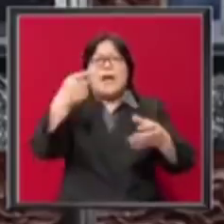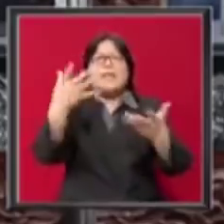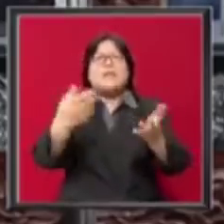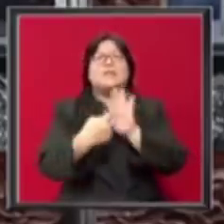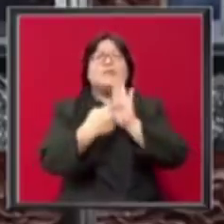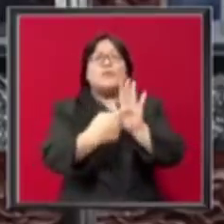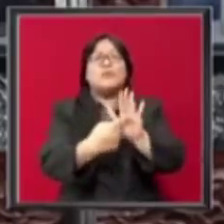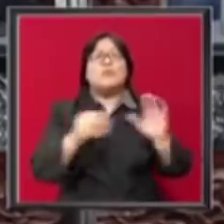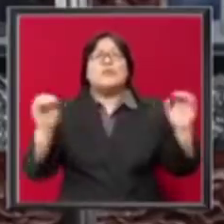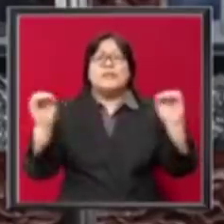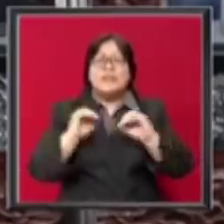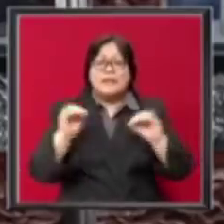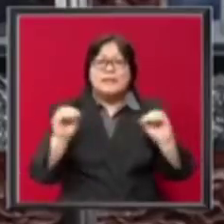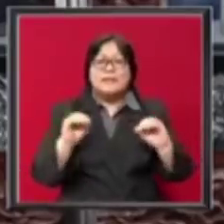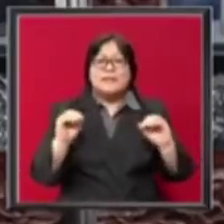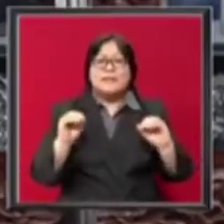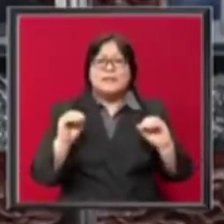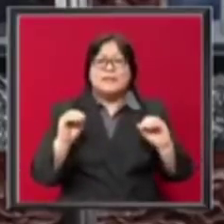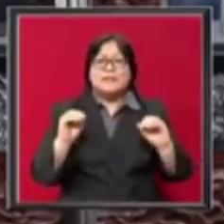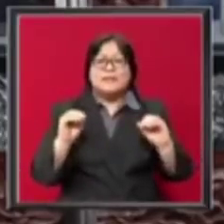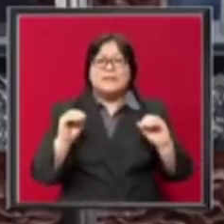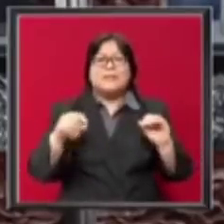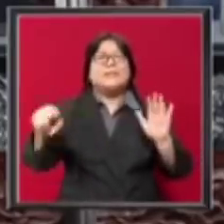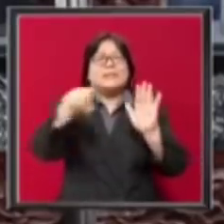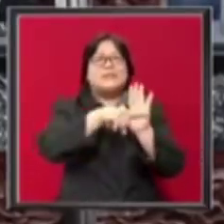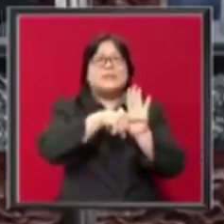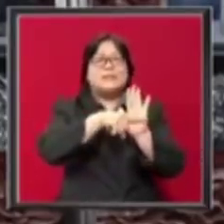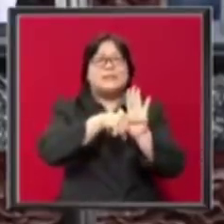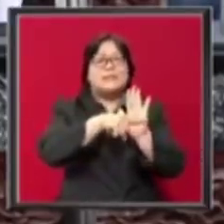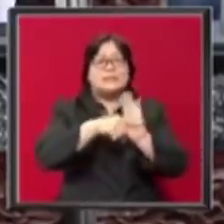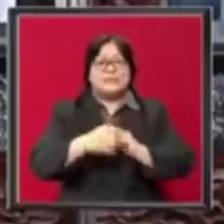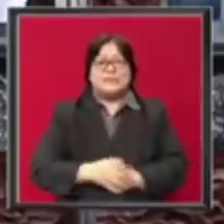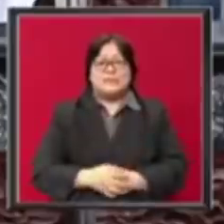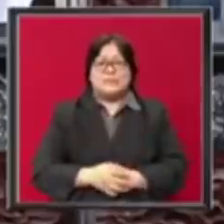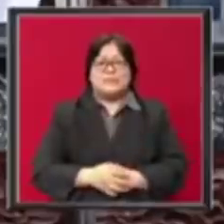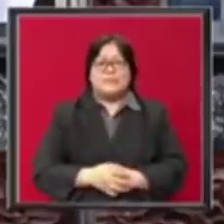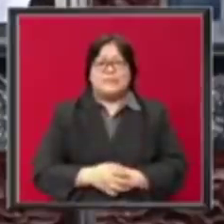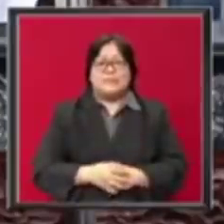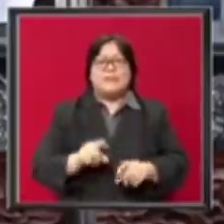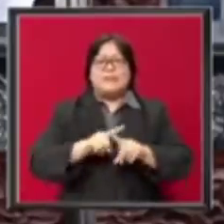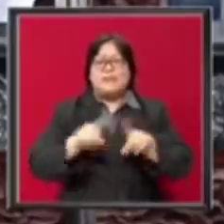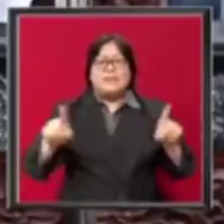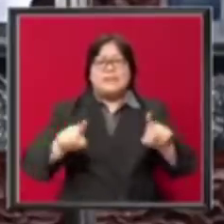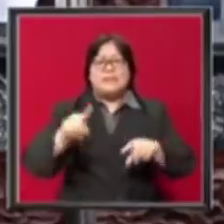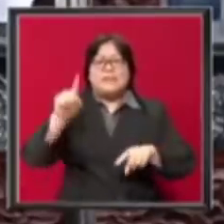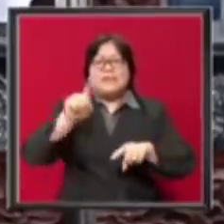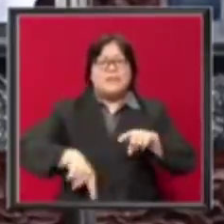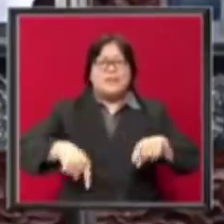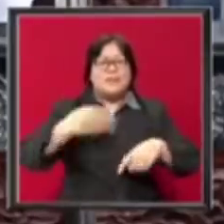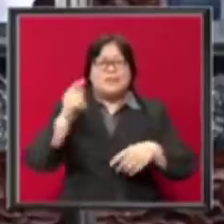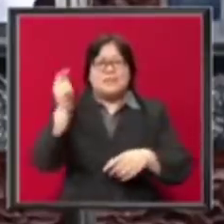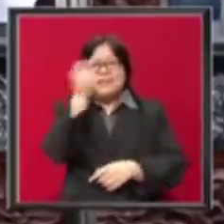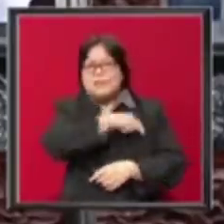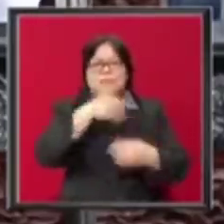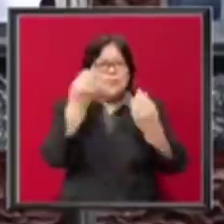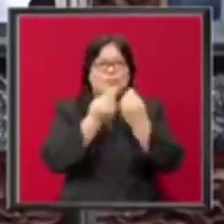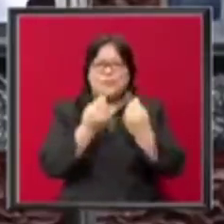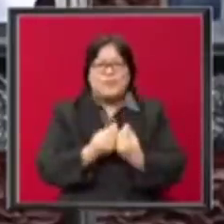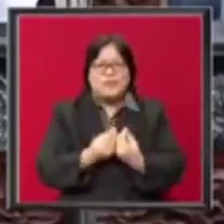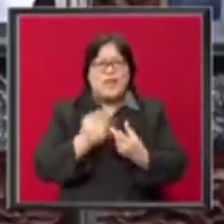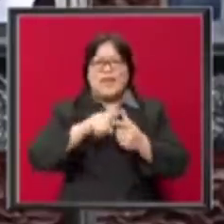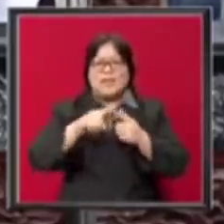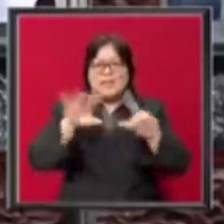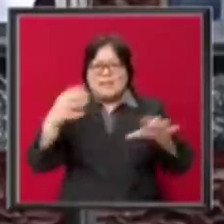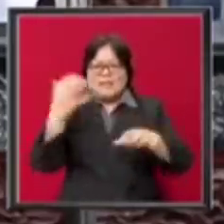tunjuk bahawa tidak ada defisit yang bertambah. Tapi tidak boleh dalam bentuk penipuan angka